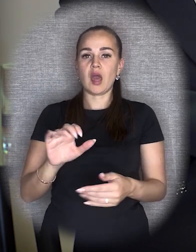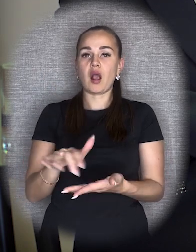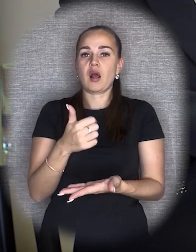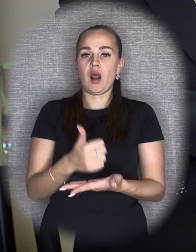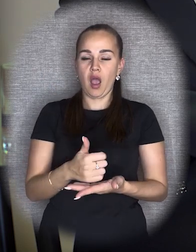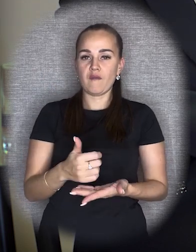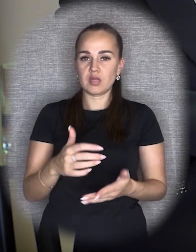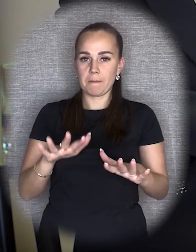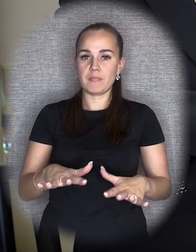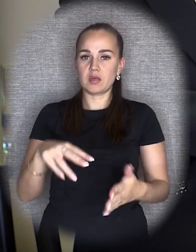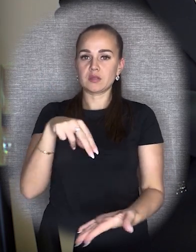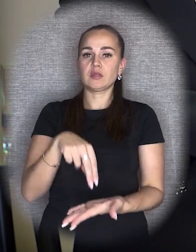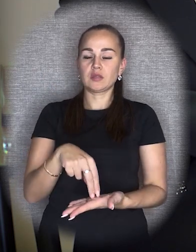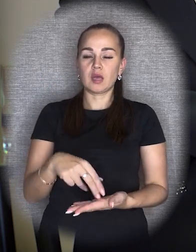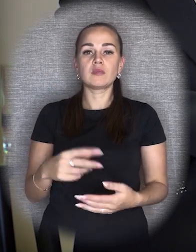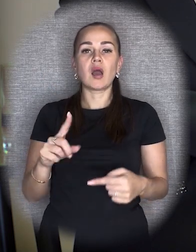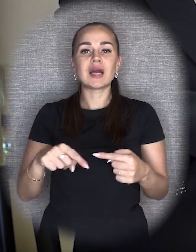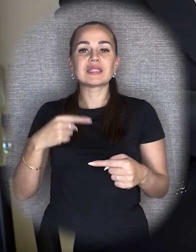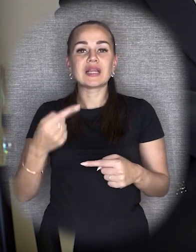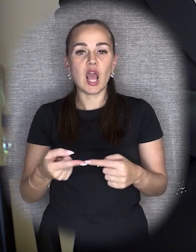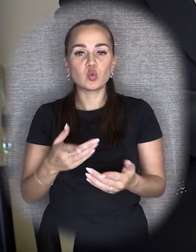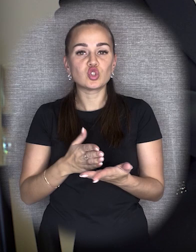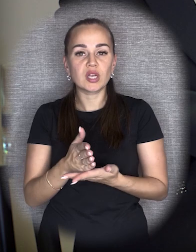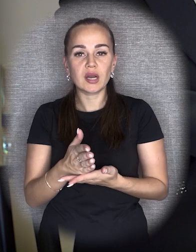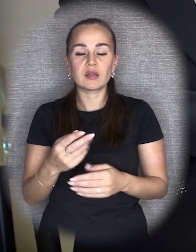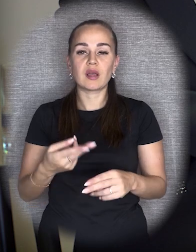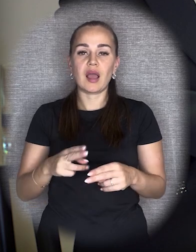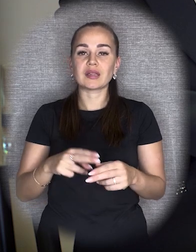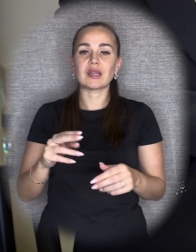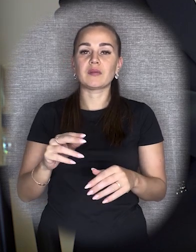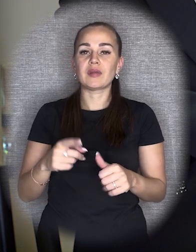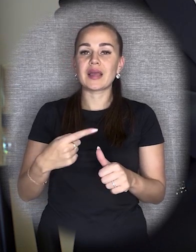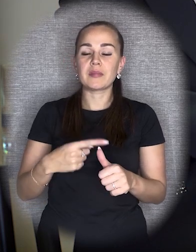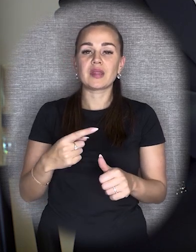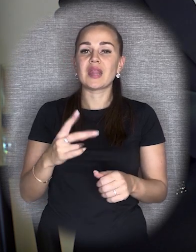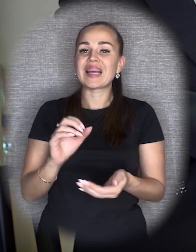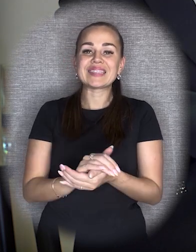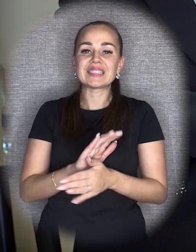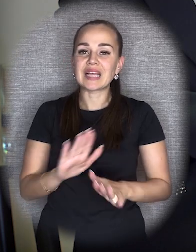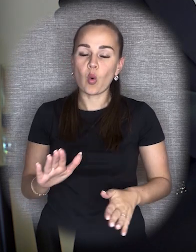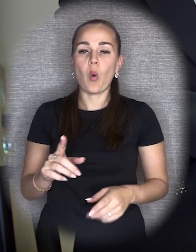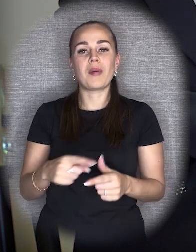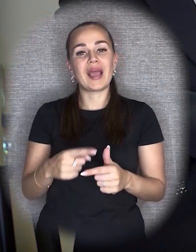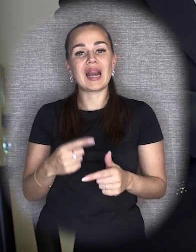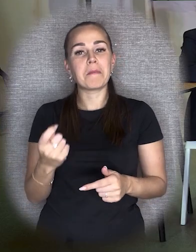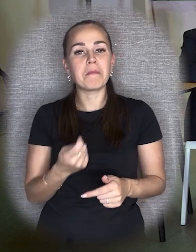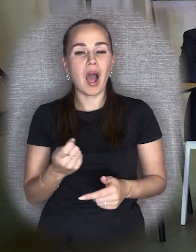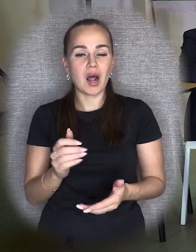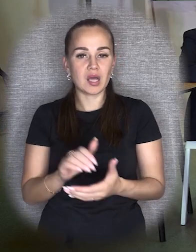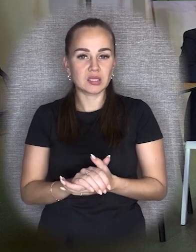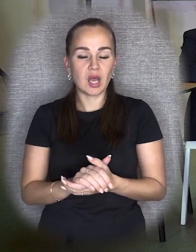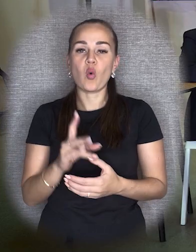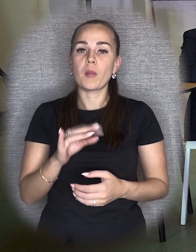Следующий критерий — это имена незнакомые или малознакомые, но